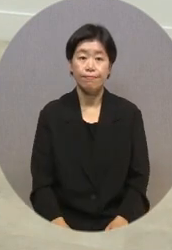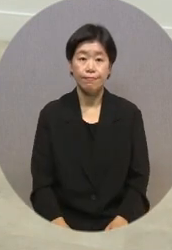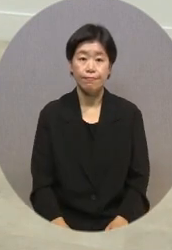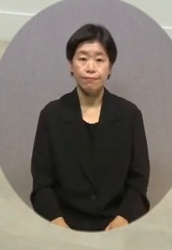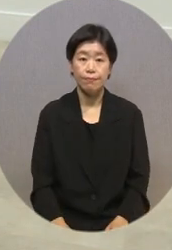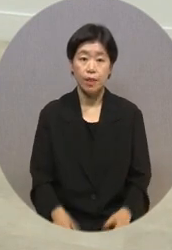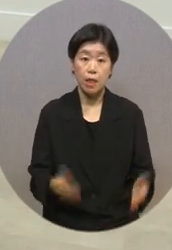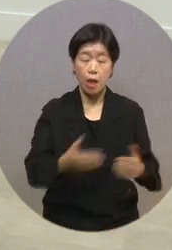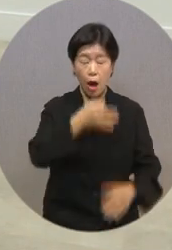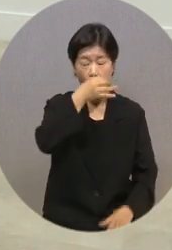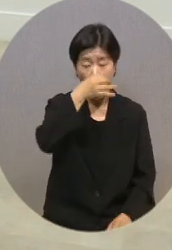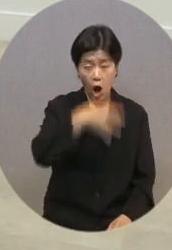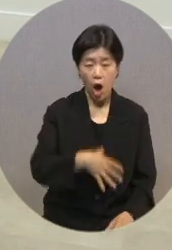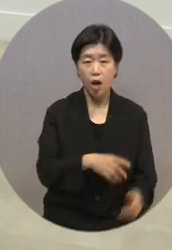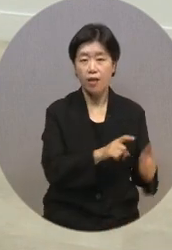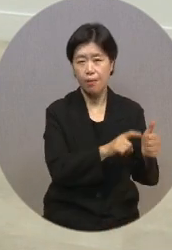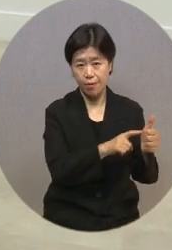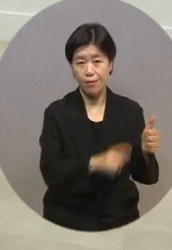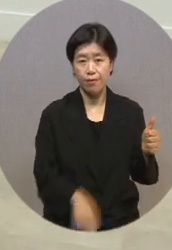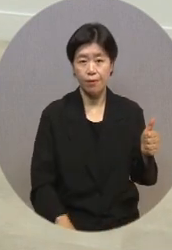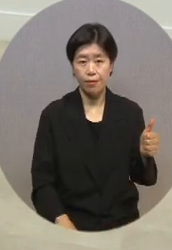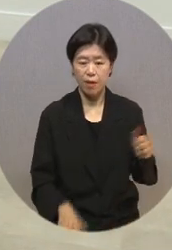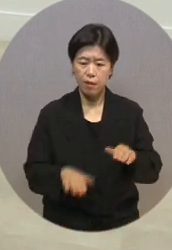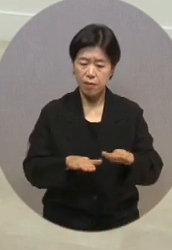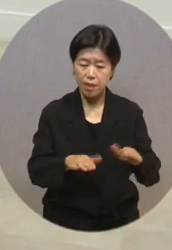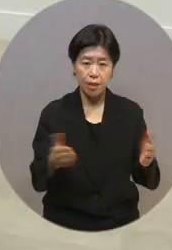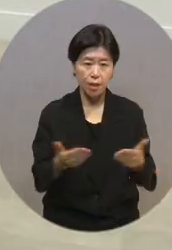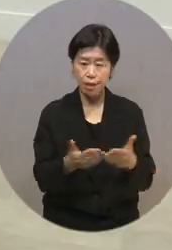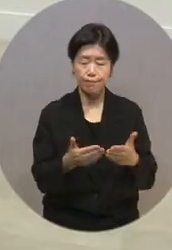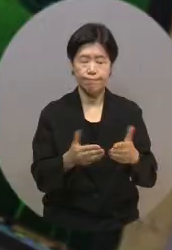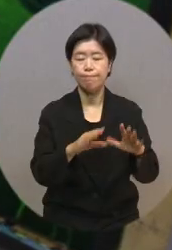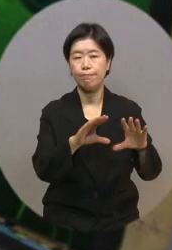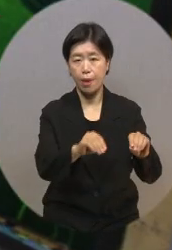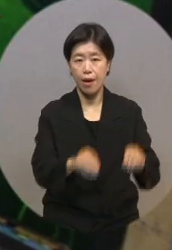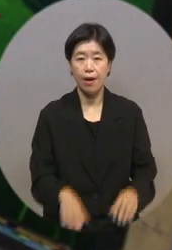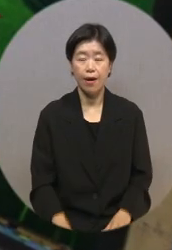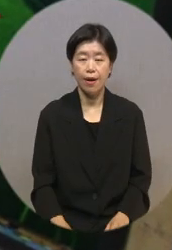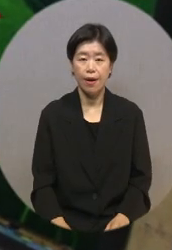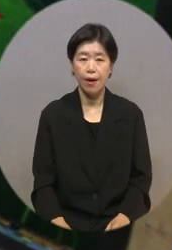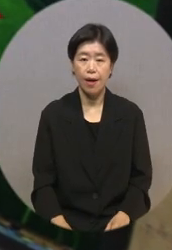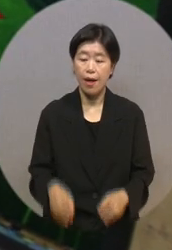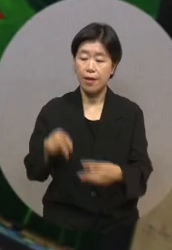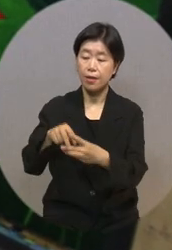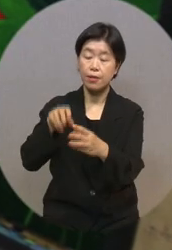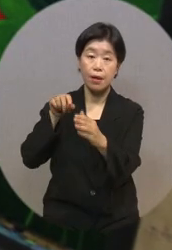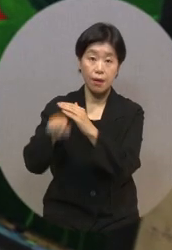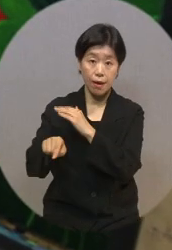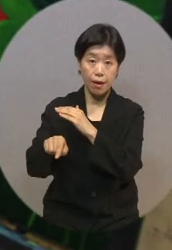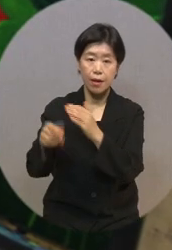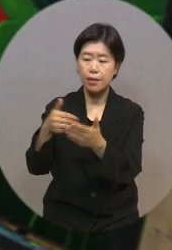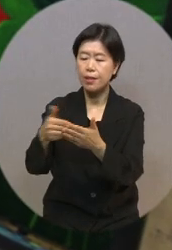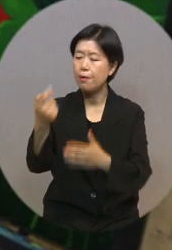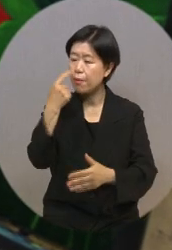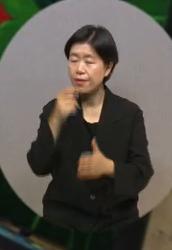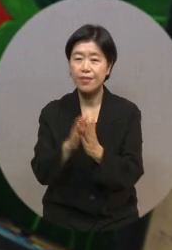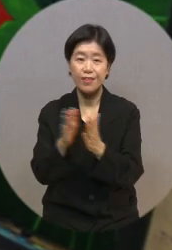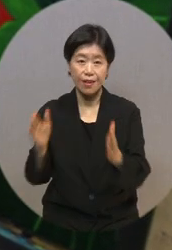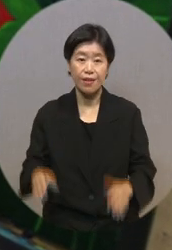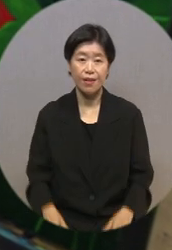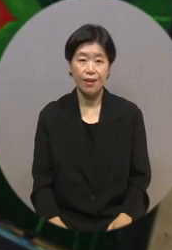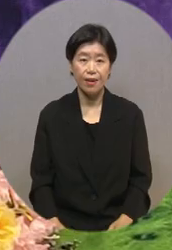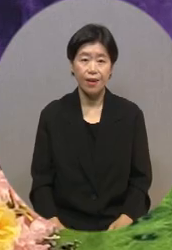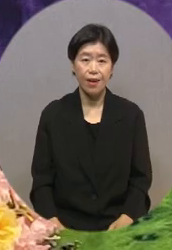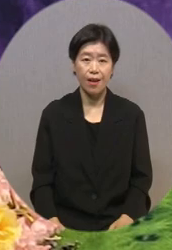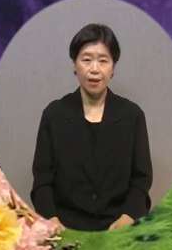일이 힘들었던 이형균 작가는 미싱을 그만두고 소호롬 아트센터를 찾아가 그림을 배우기 시작했고, 이어서